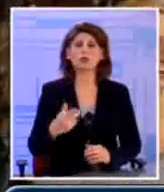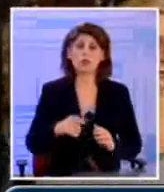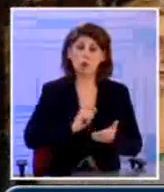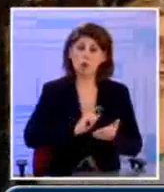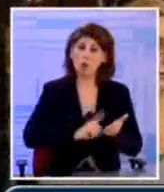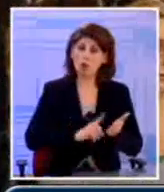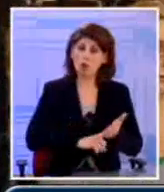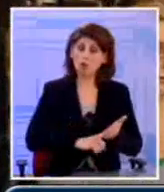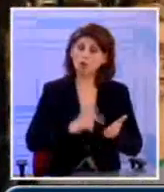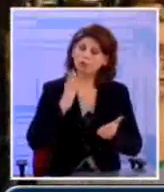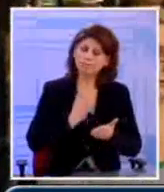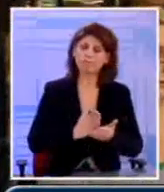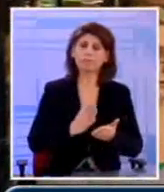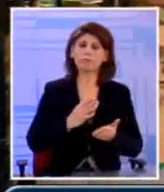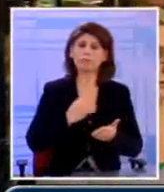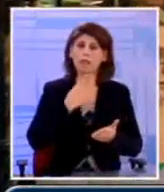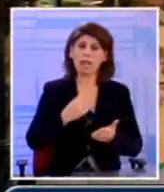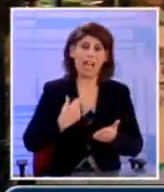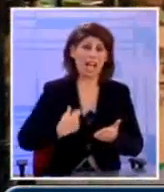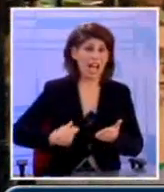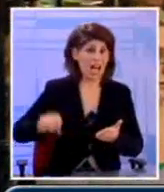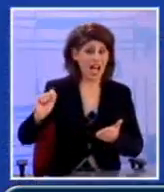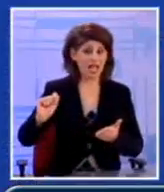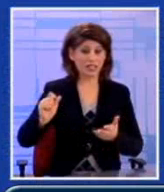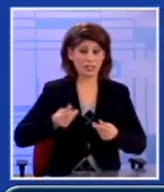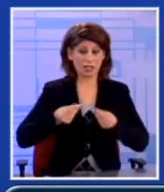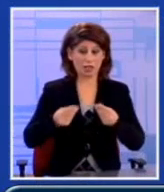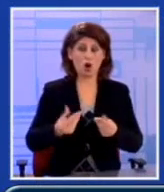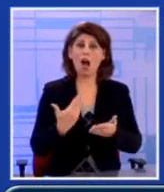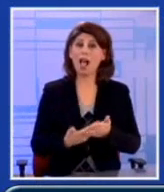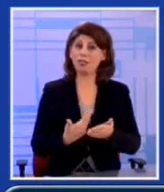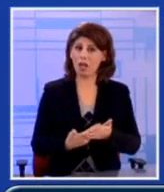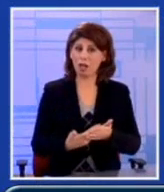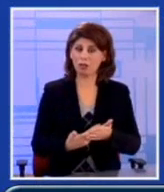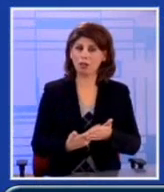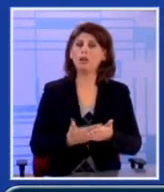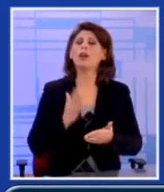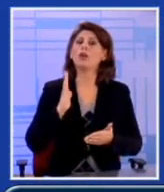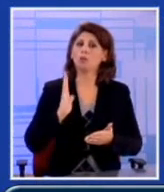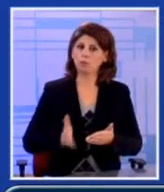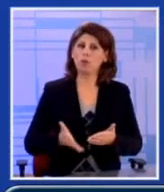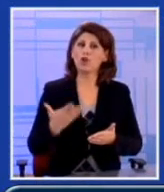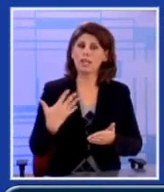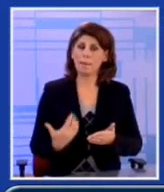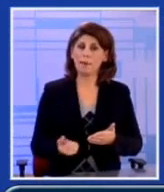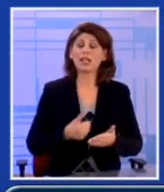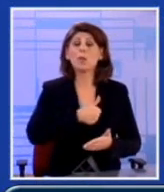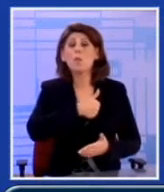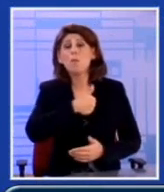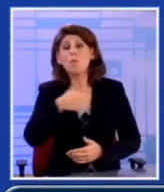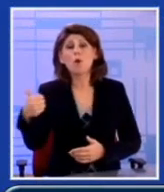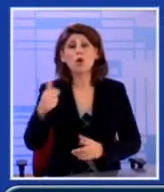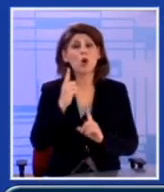νόμος προβλέπει ότι η άρνηση χορήγησης άδειας μπορεί να υπάρχει μόνον